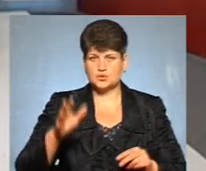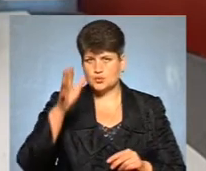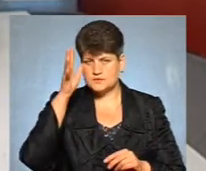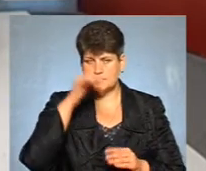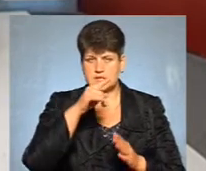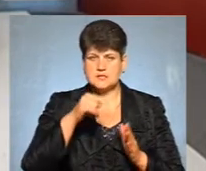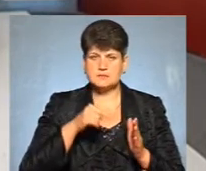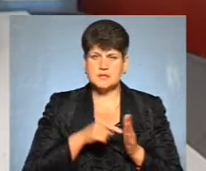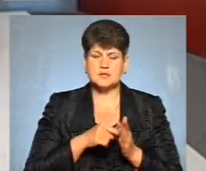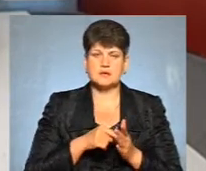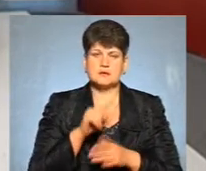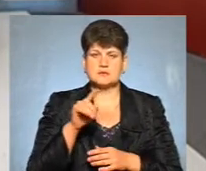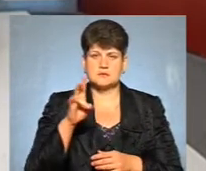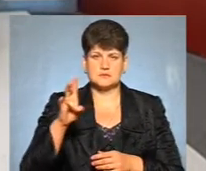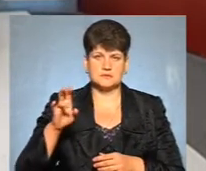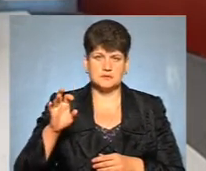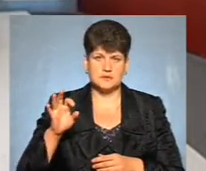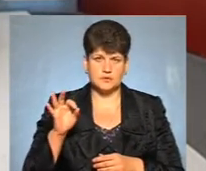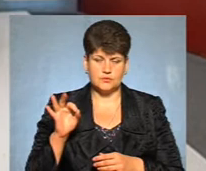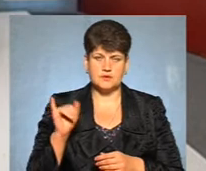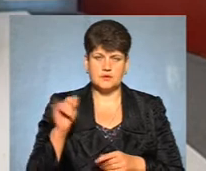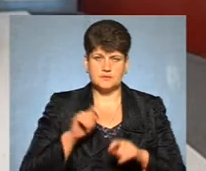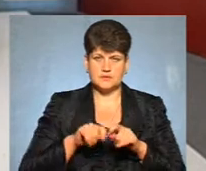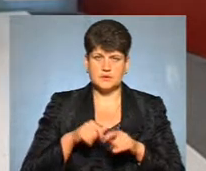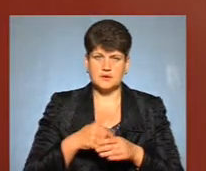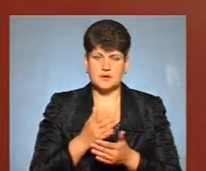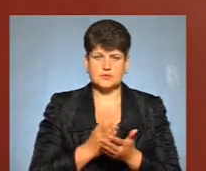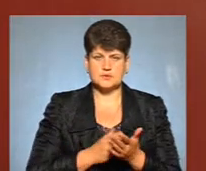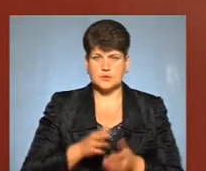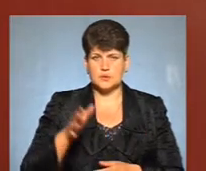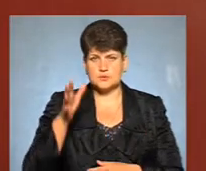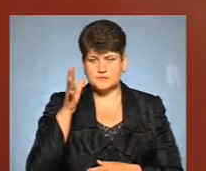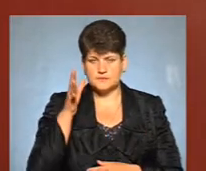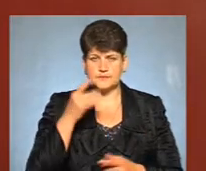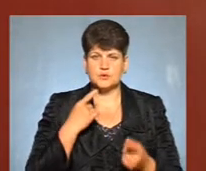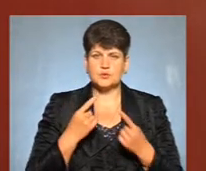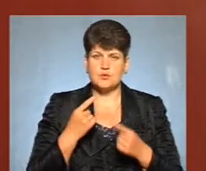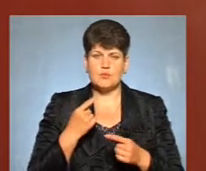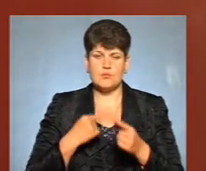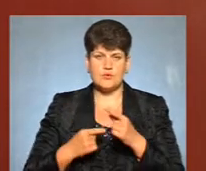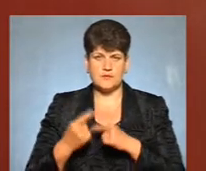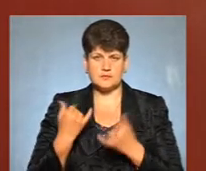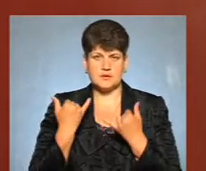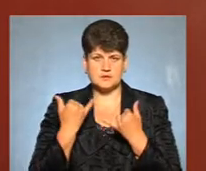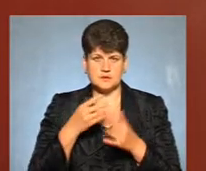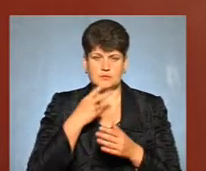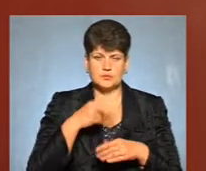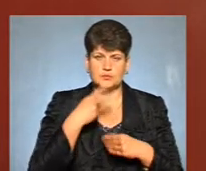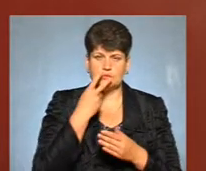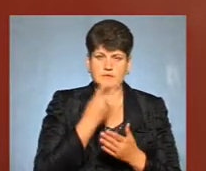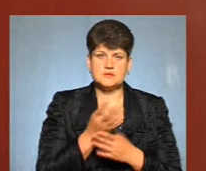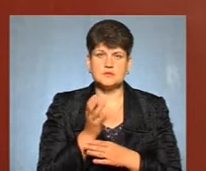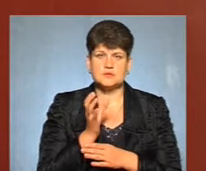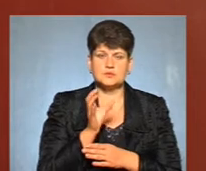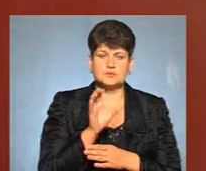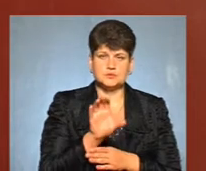питань зовнішнього незалежного оцінювання та моніторингу якості освіти. До розмови ми повернемося за мить, а зараз пропоную переглянути сюжет